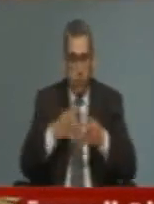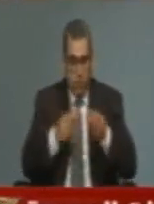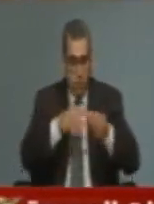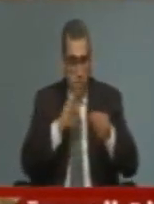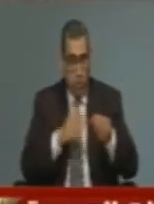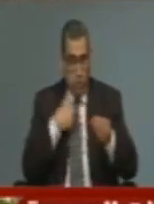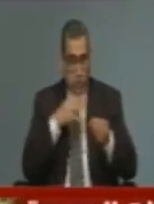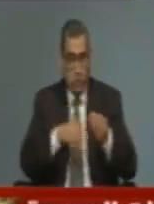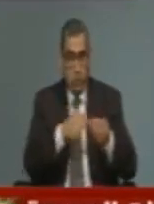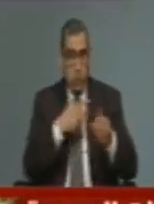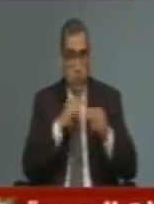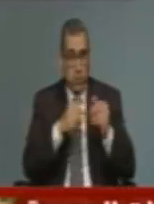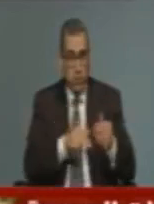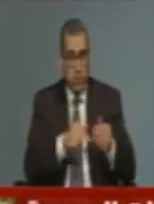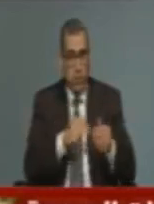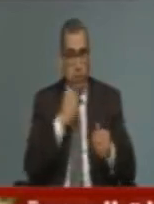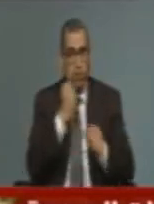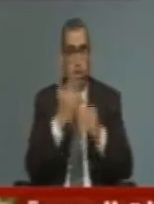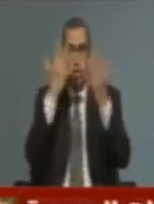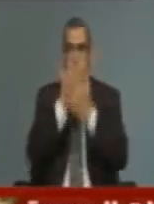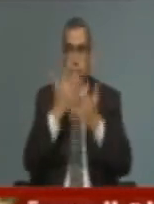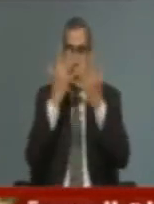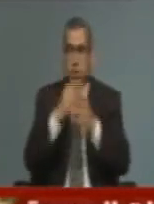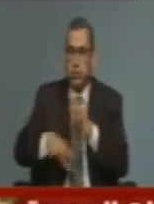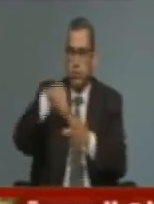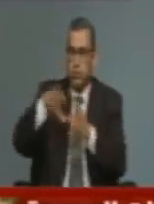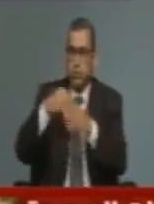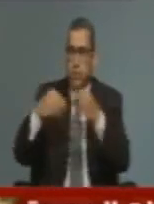يعني فبتشغل مصانع كتير كتير كتير